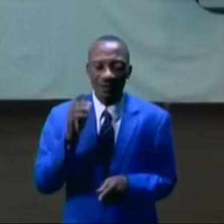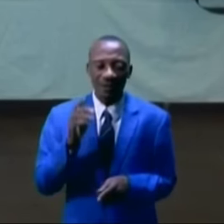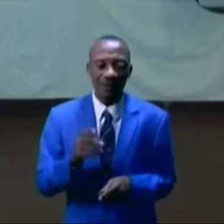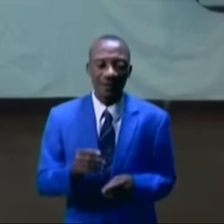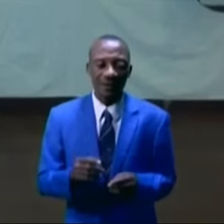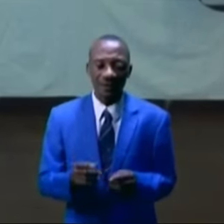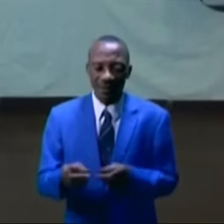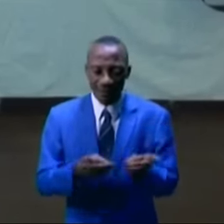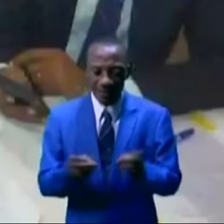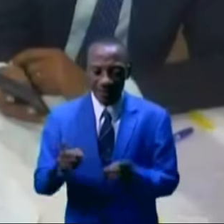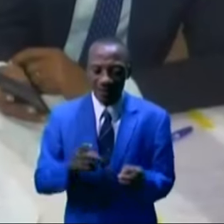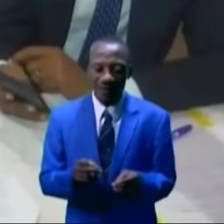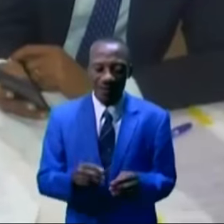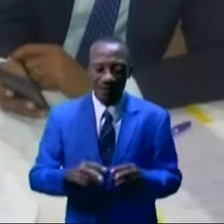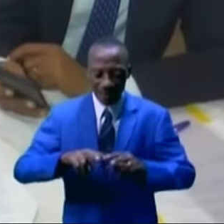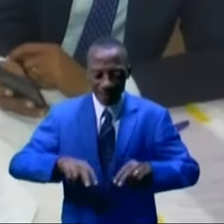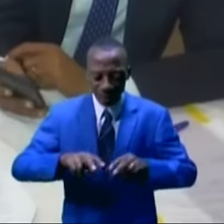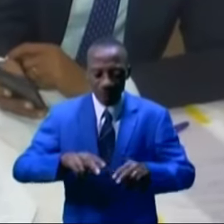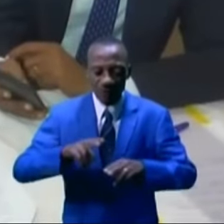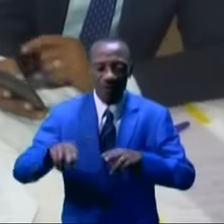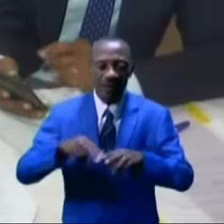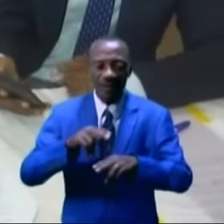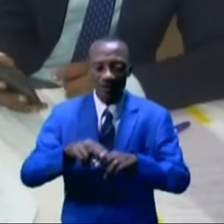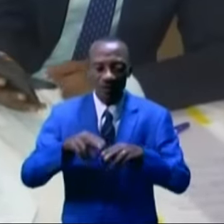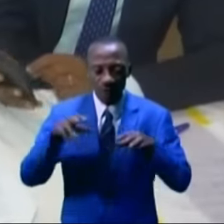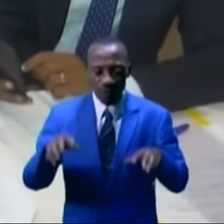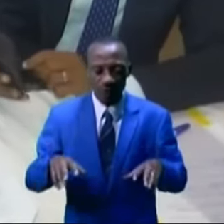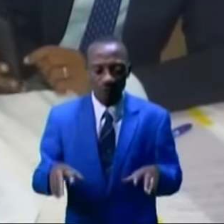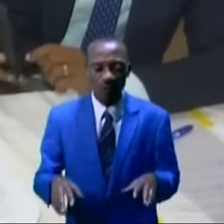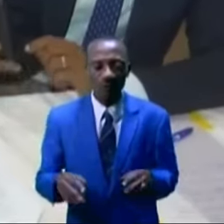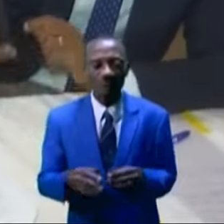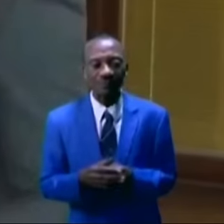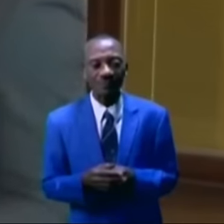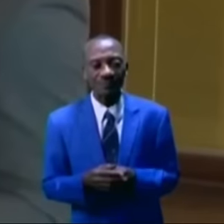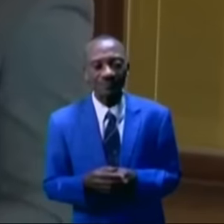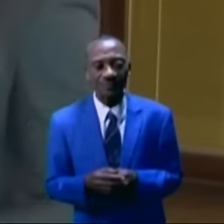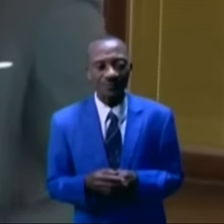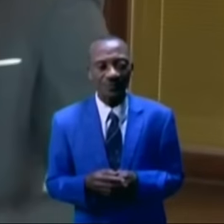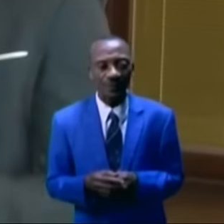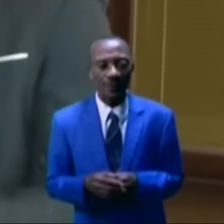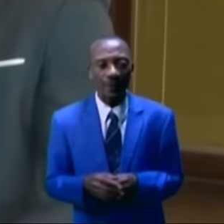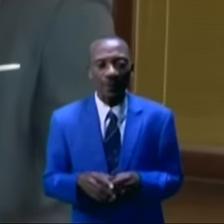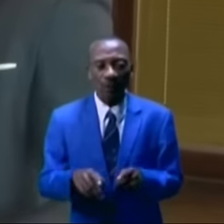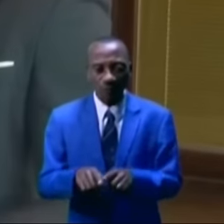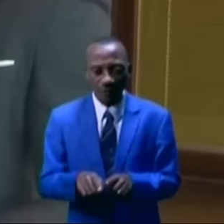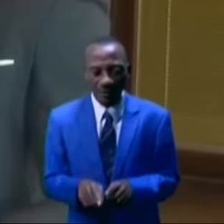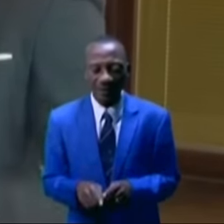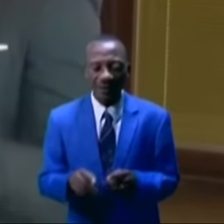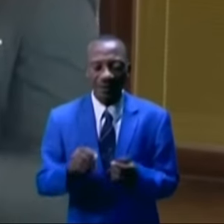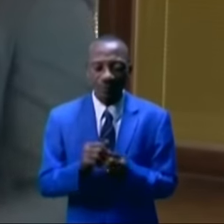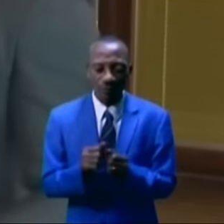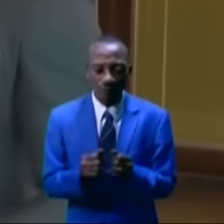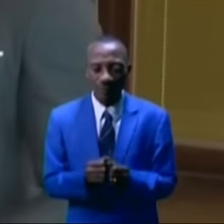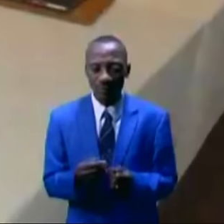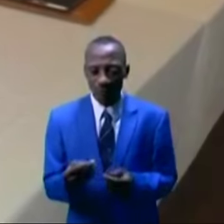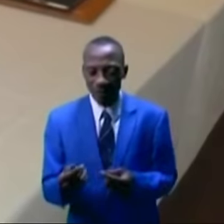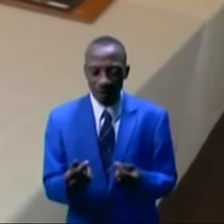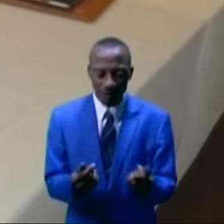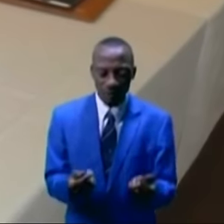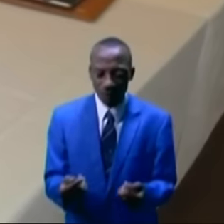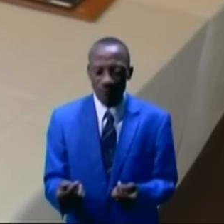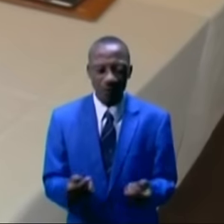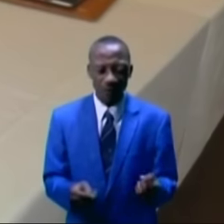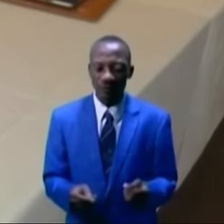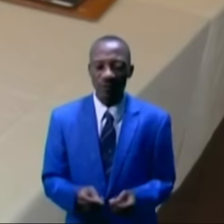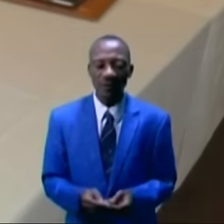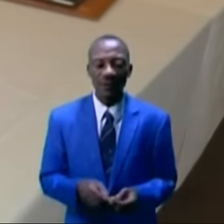ressources naturelles, lutter contre la fraude et la corruption. L'initiative pour la transparence dans